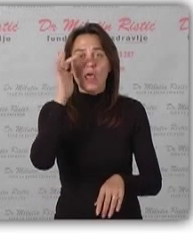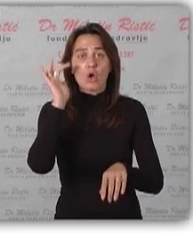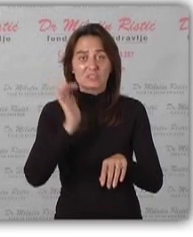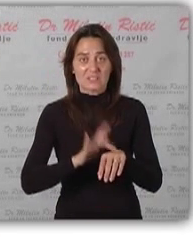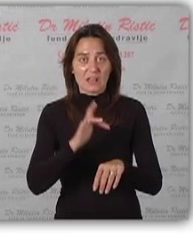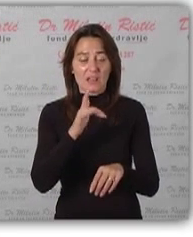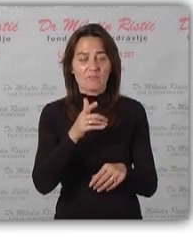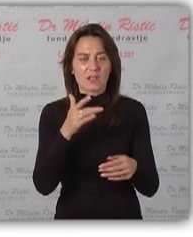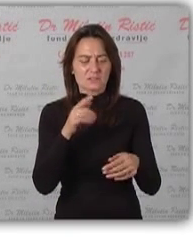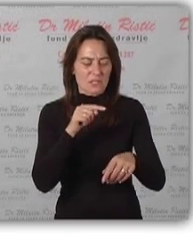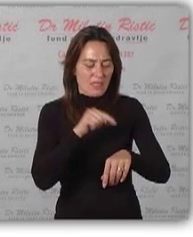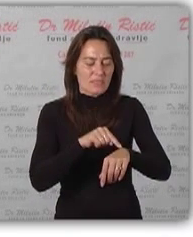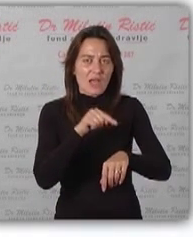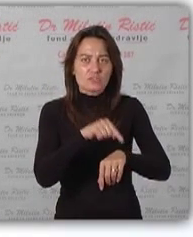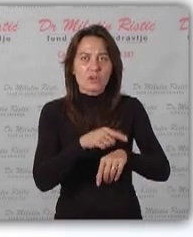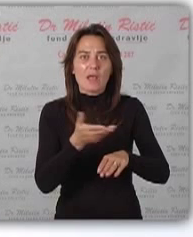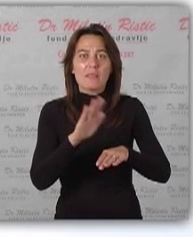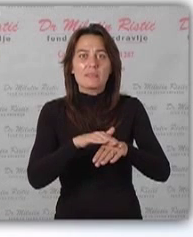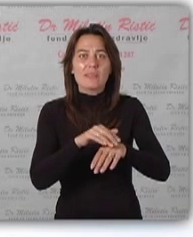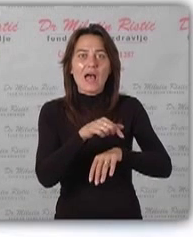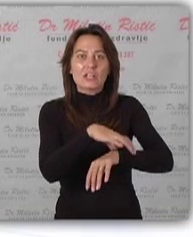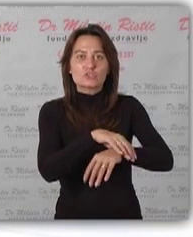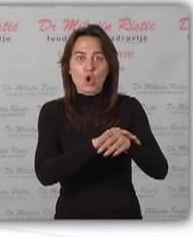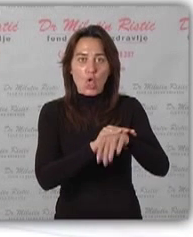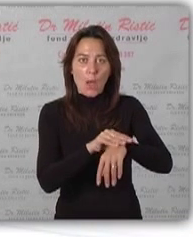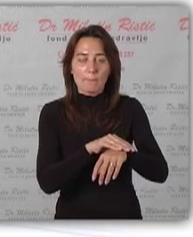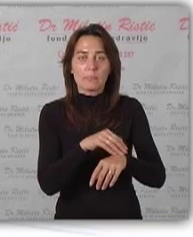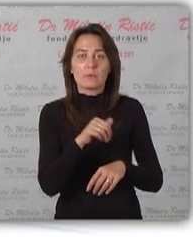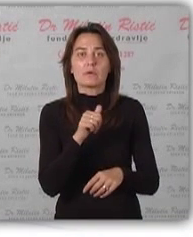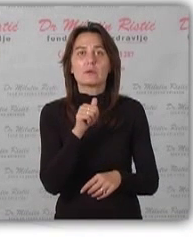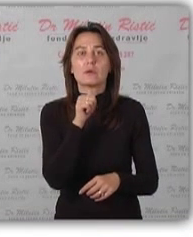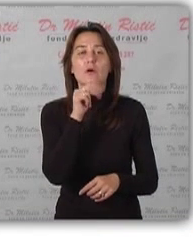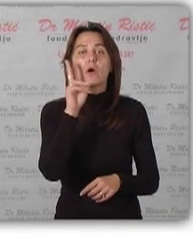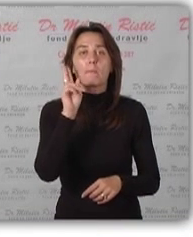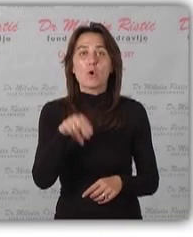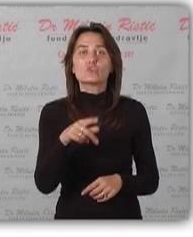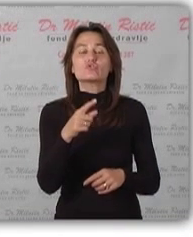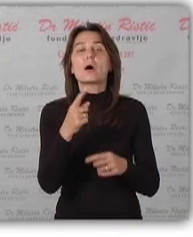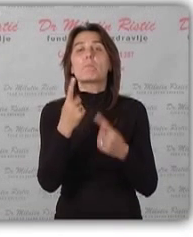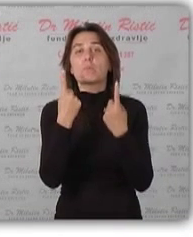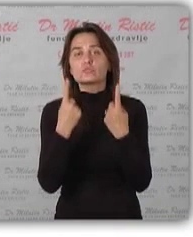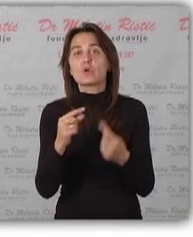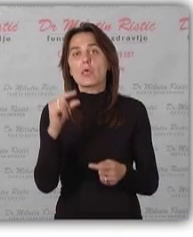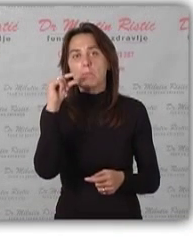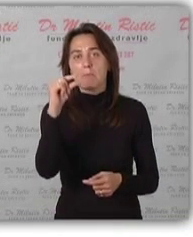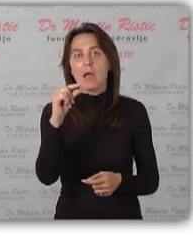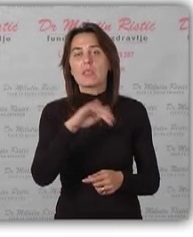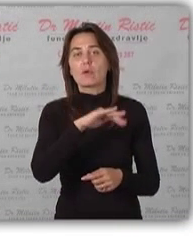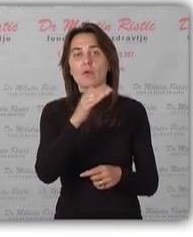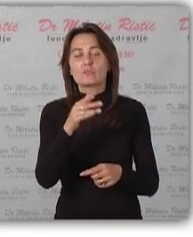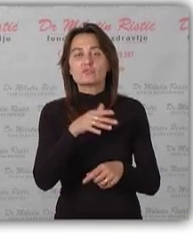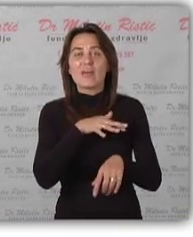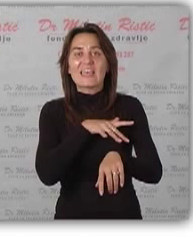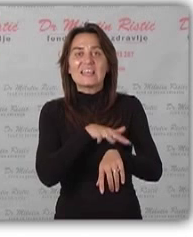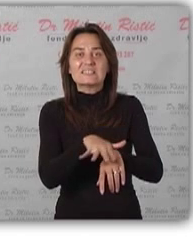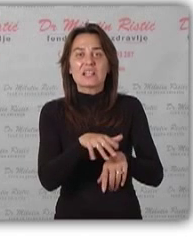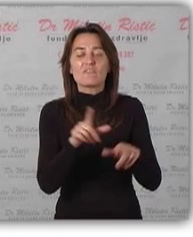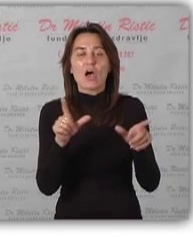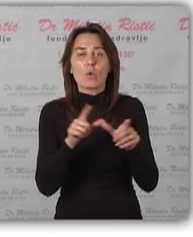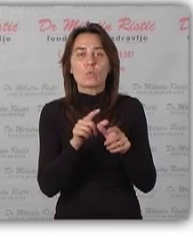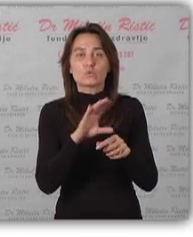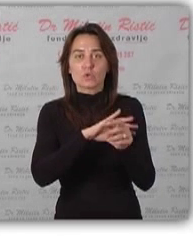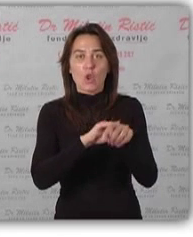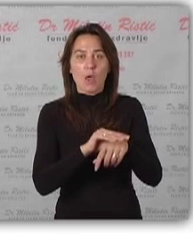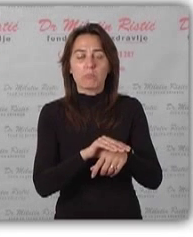postoji bolna osetljivost određenih tačaka na rubu zgloba i tetivnih pripoja. Može da postoji i manja količina izliva u